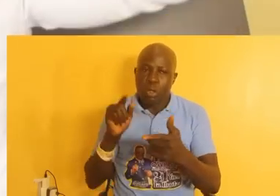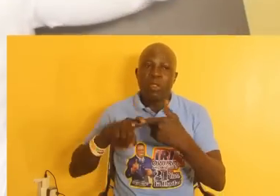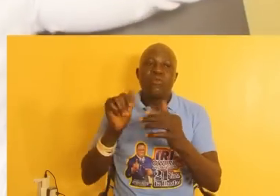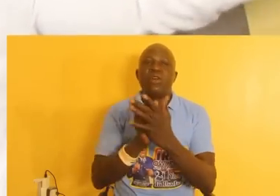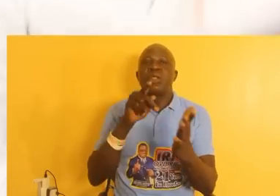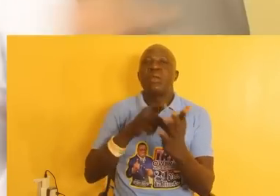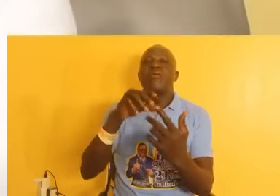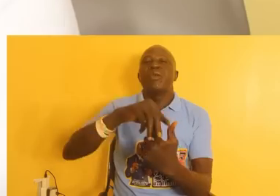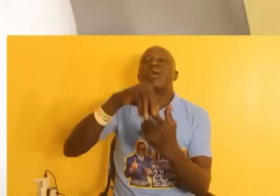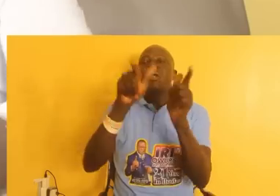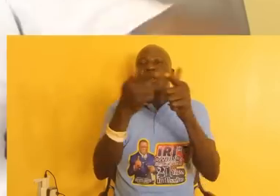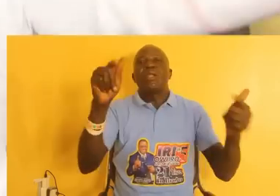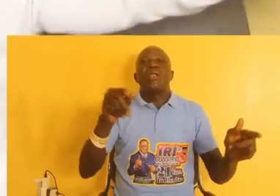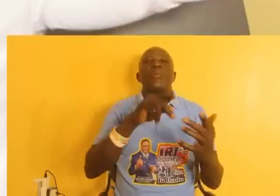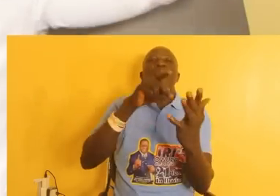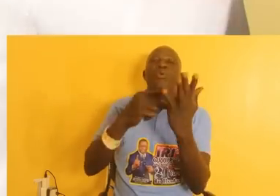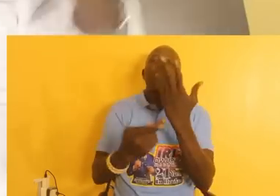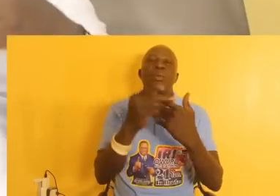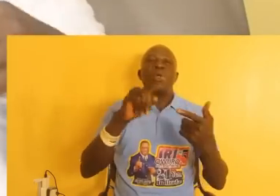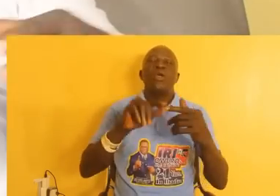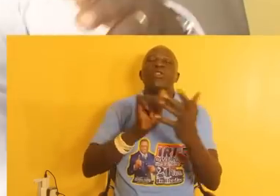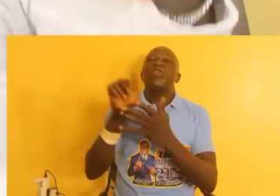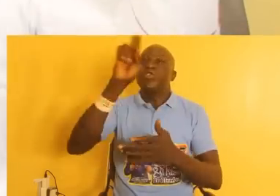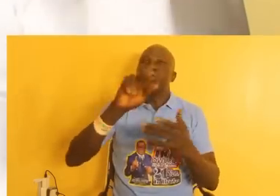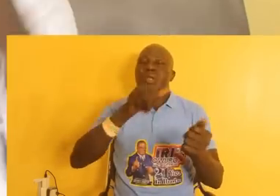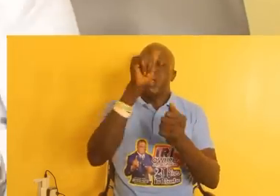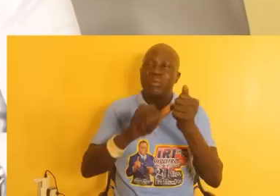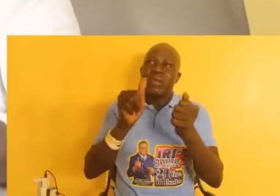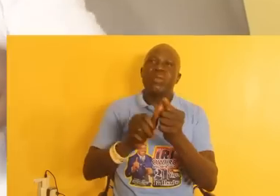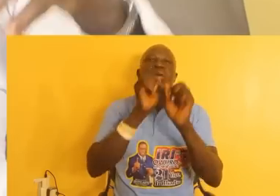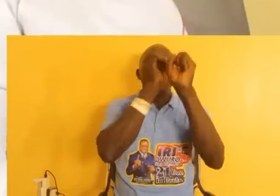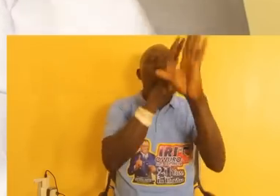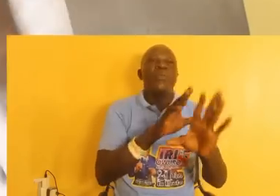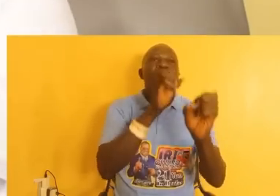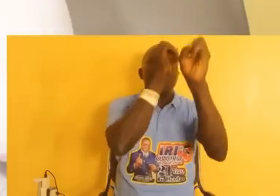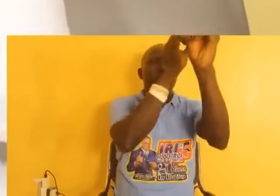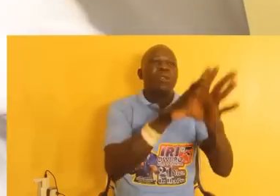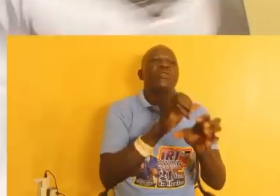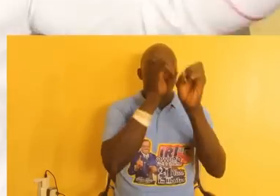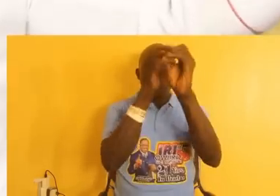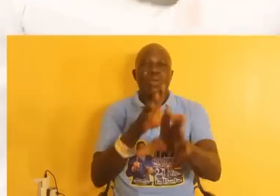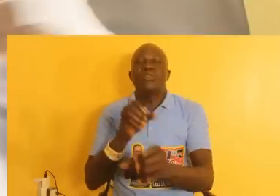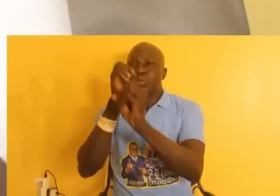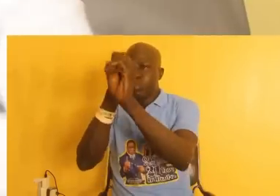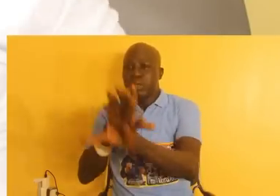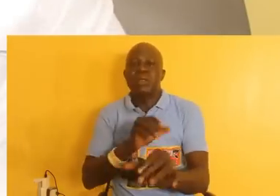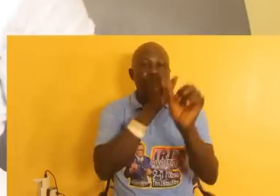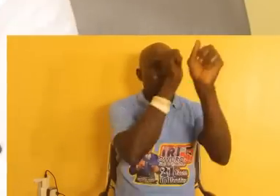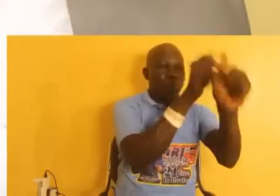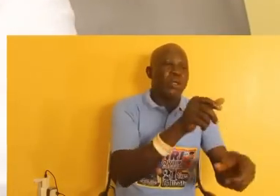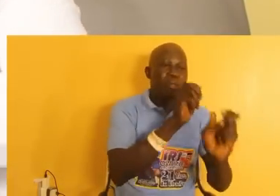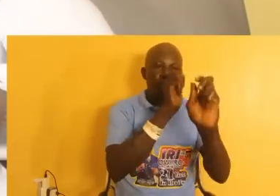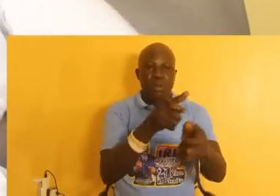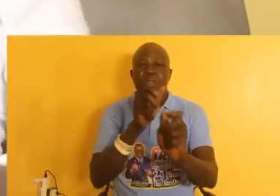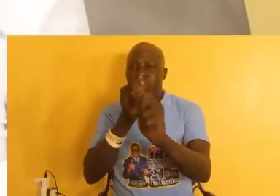Program látọ̀ ń lọ lọ́wọ́ yìí. Ọmọ fojoojúmọ́. Má táwọ̀ ní lọ Mọ̀ sọ pé ó kí n tó bá ti lágbára ni. Ìn